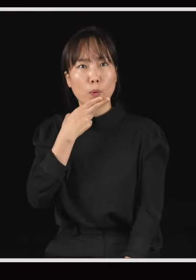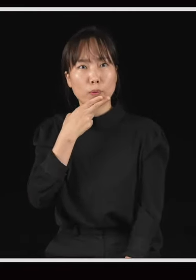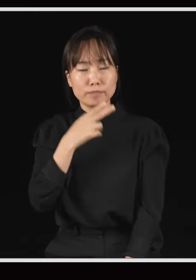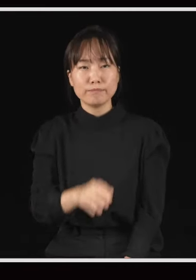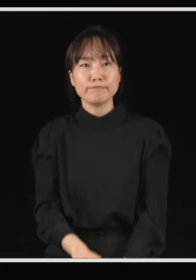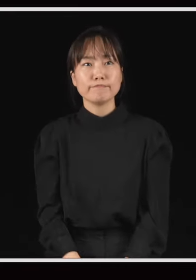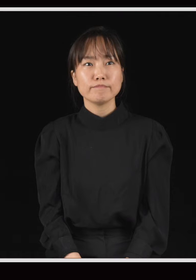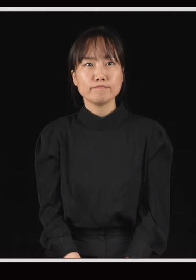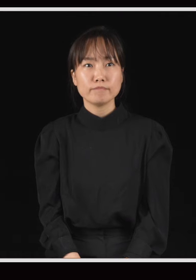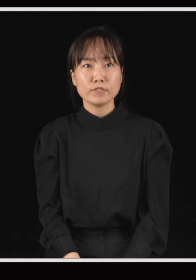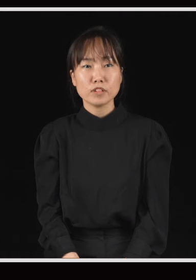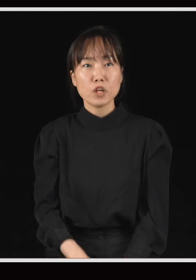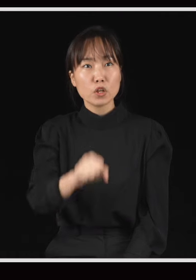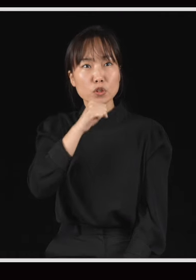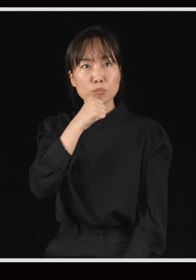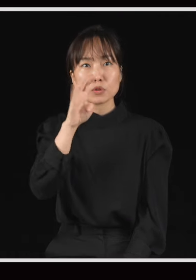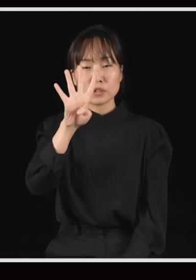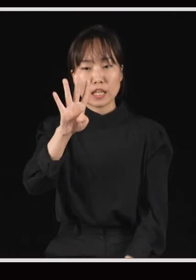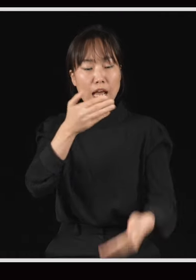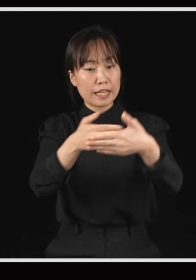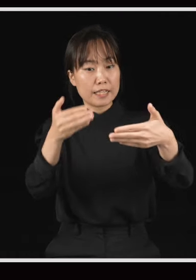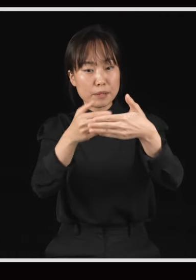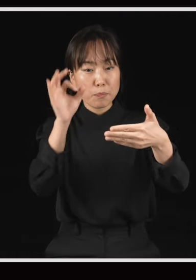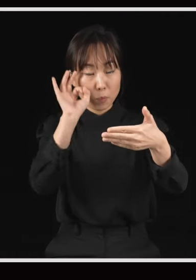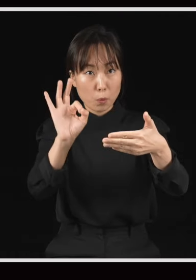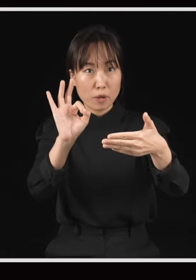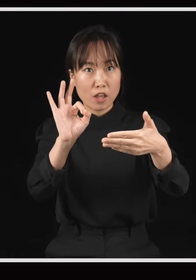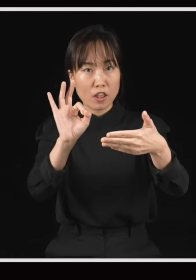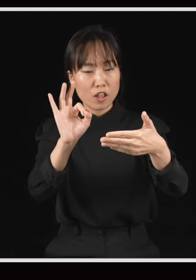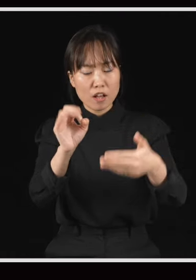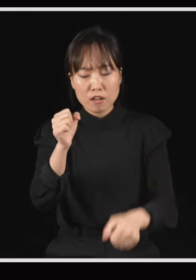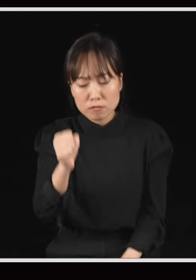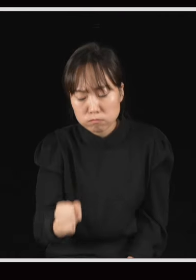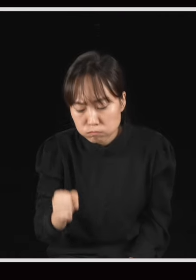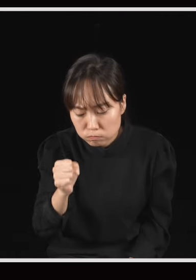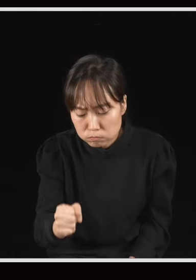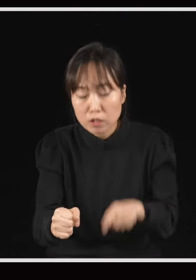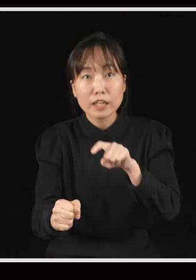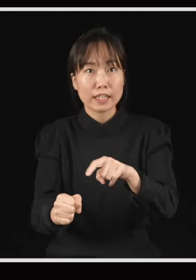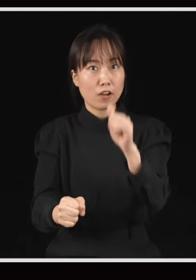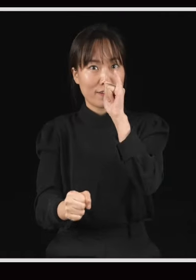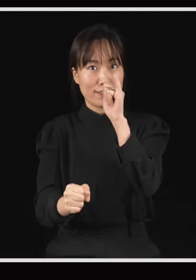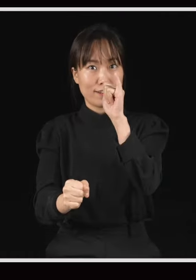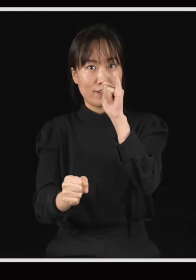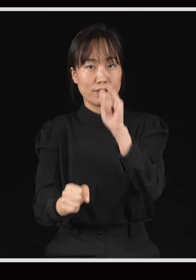여기서 4점, 아주 경미한 허약이 되게 되면 그때부터 지팡이가 나타나요.